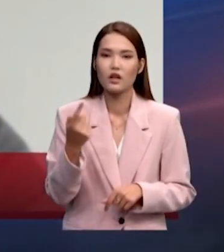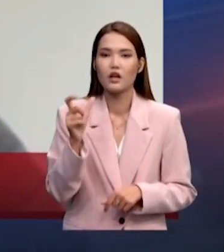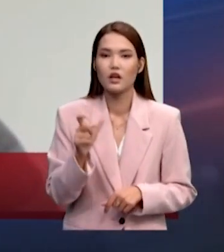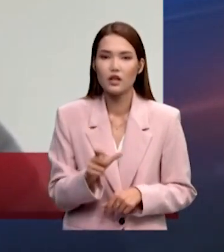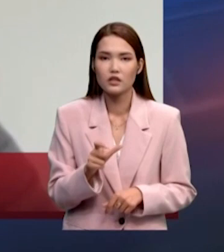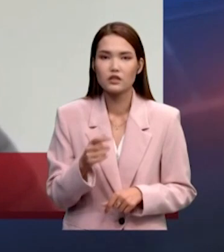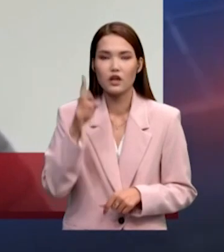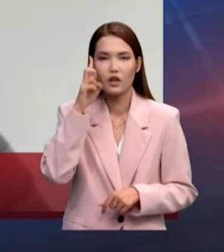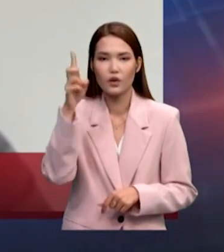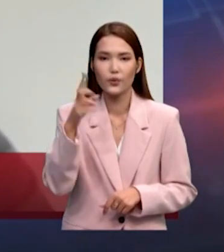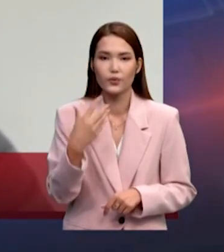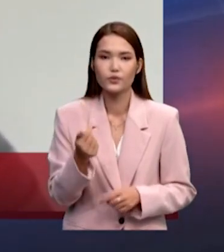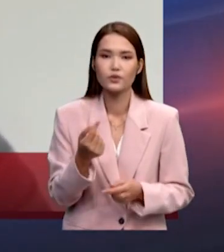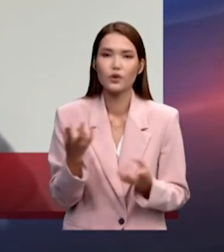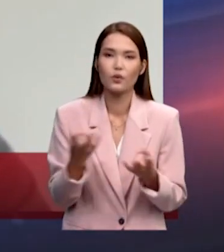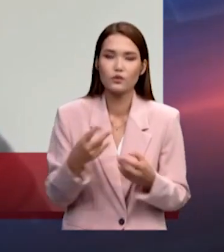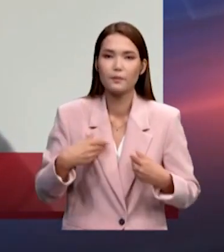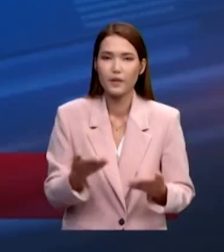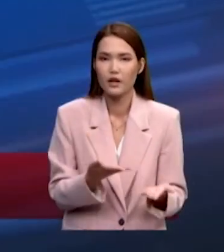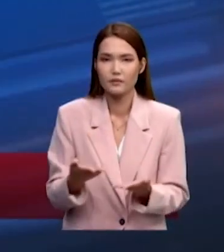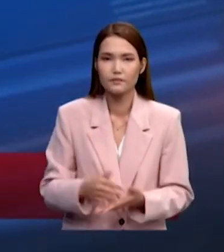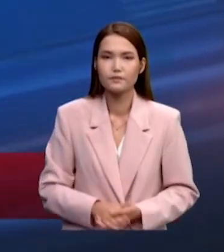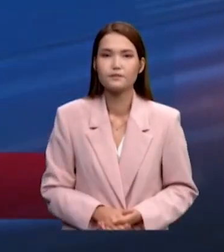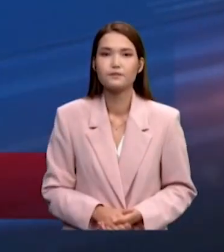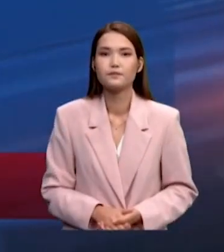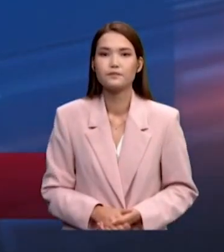одного-двух государств нам нужно процветание.